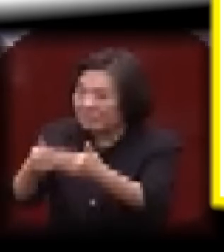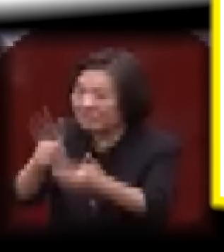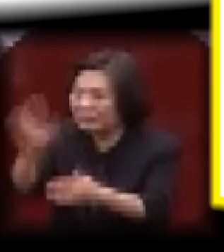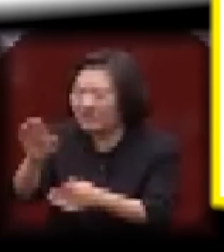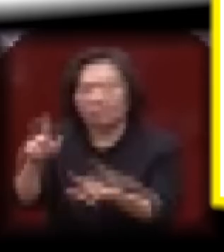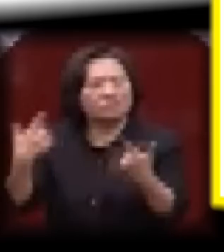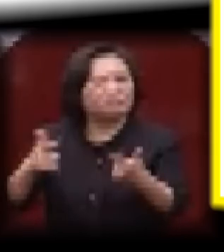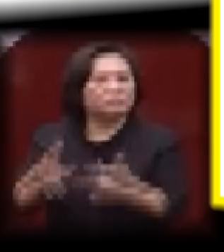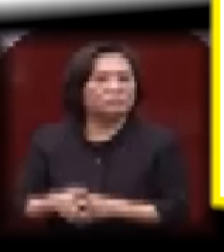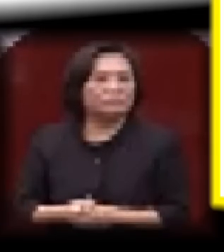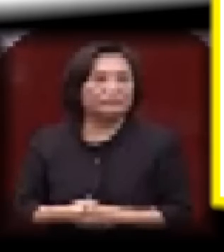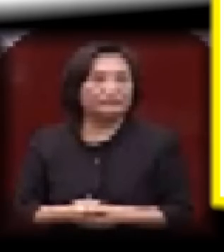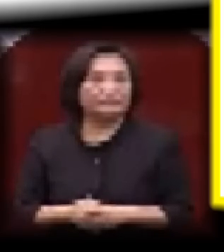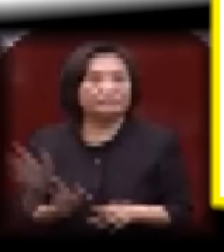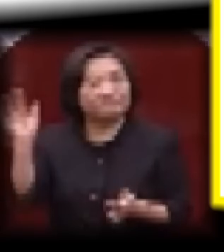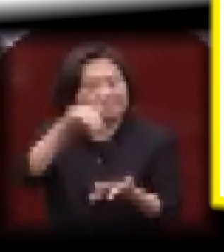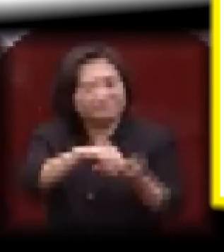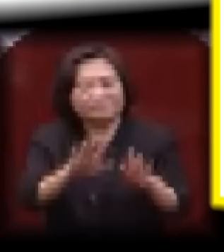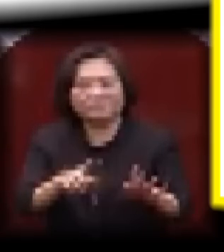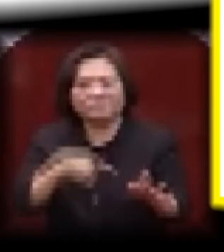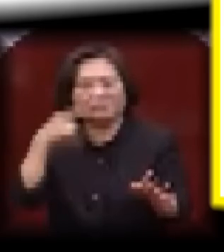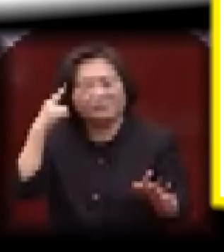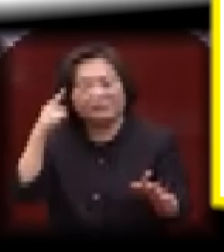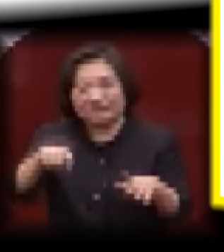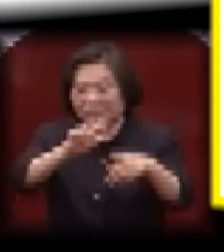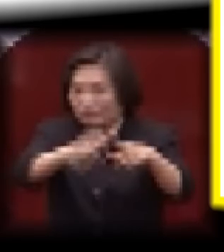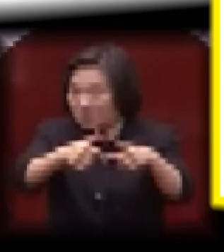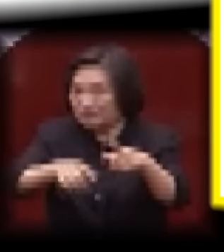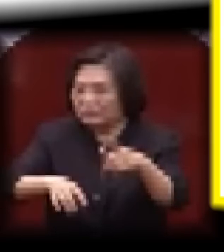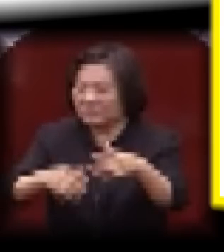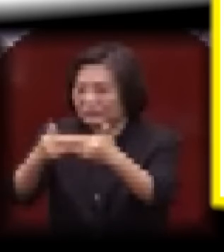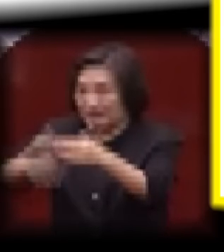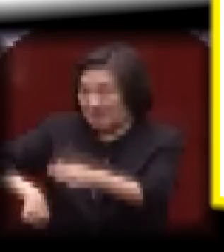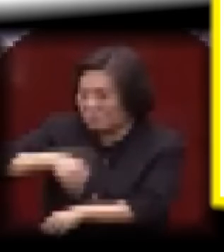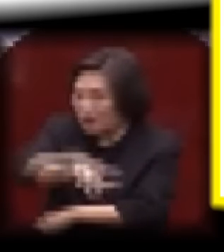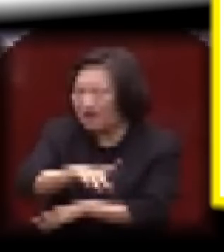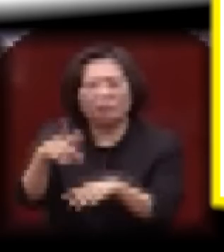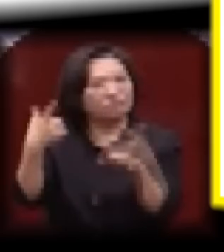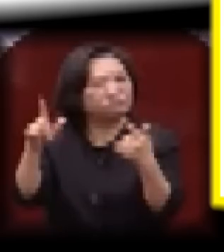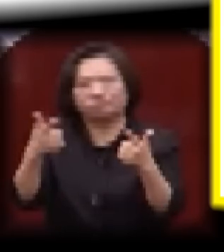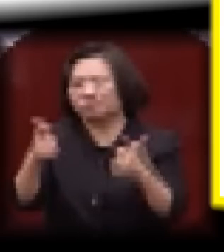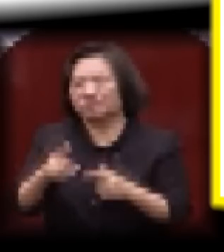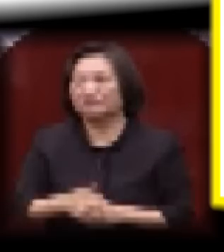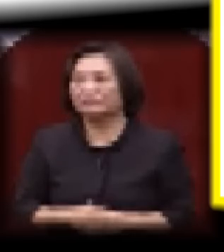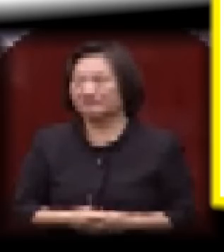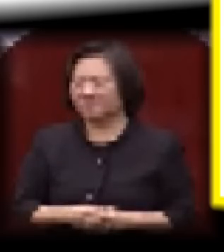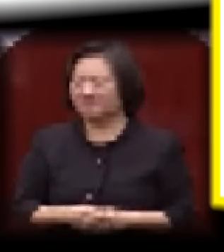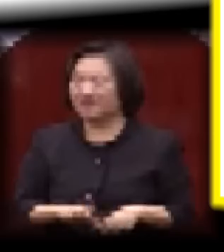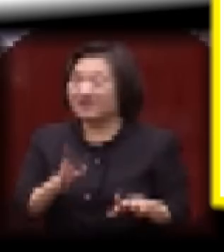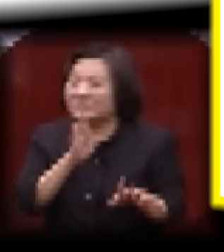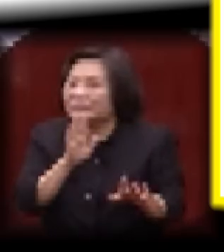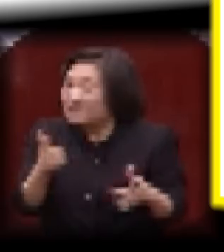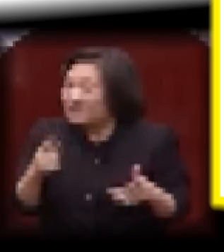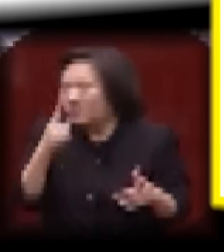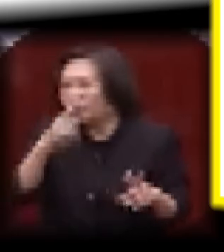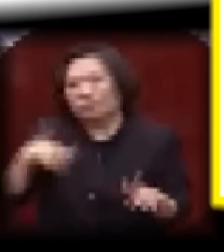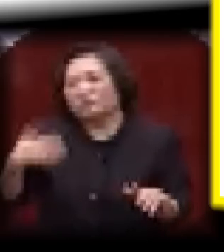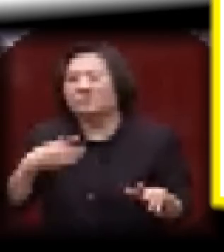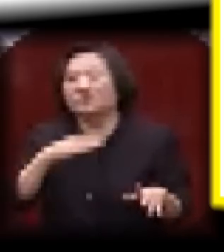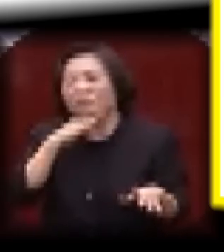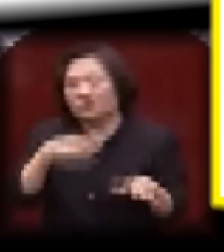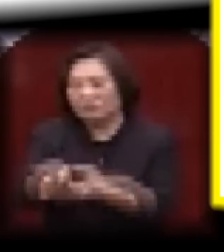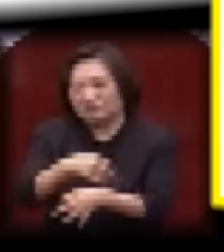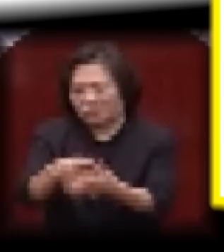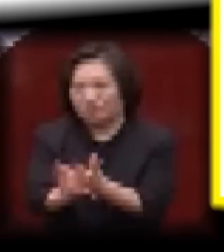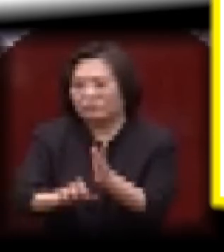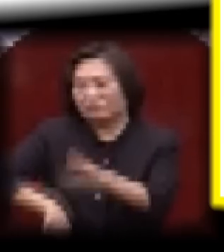所以到目前为止我们是认为它并非是入资公司啊。但是事后为入资，你知道最后仍需要这个经济部